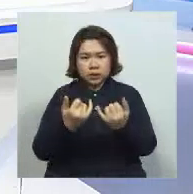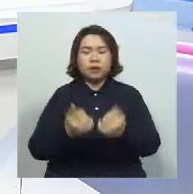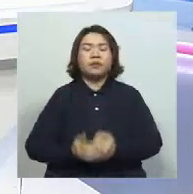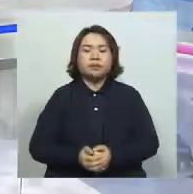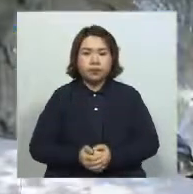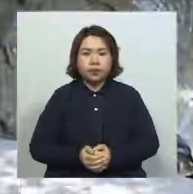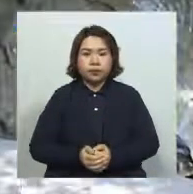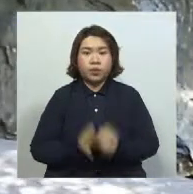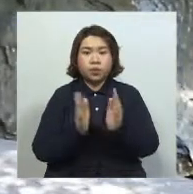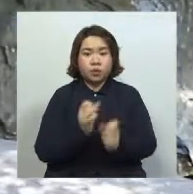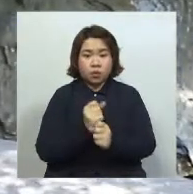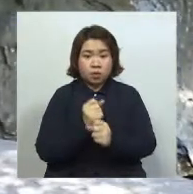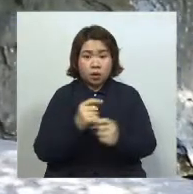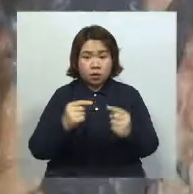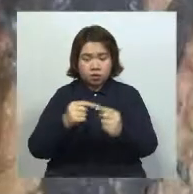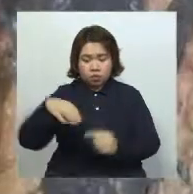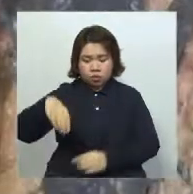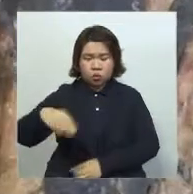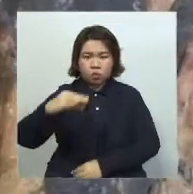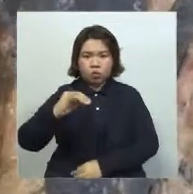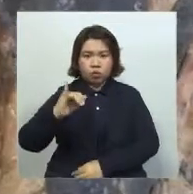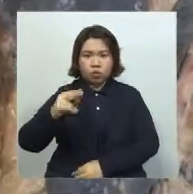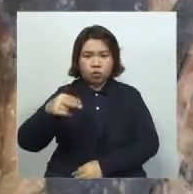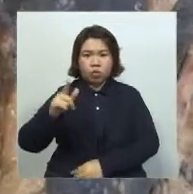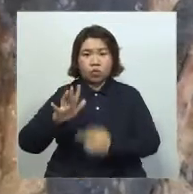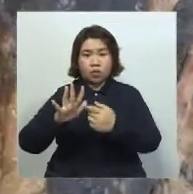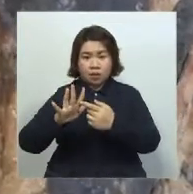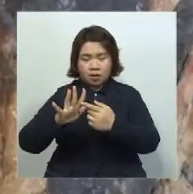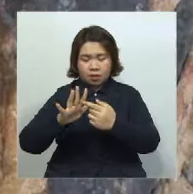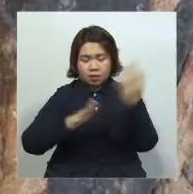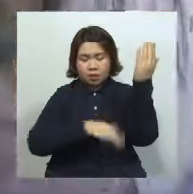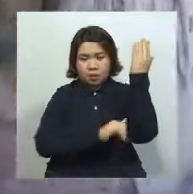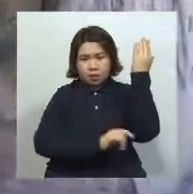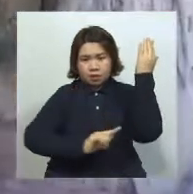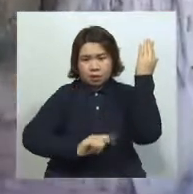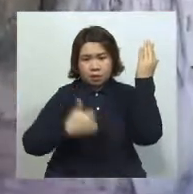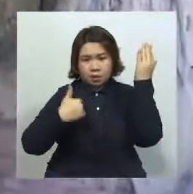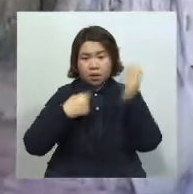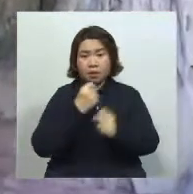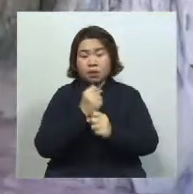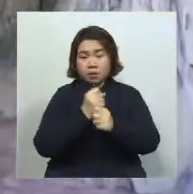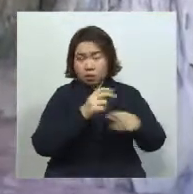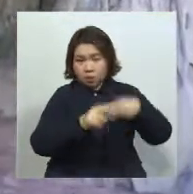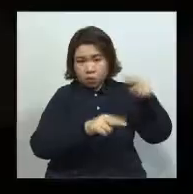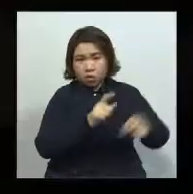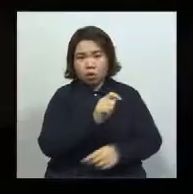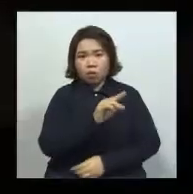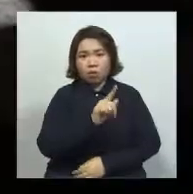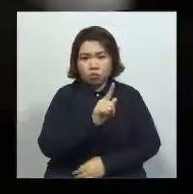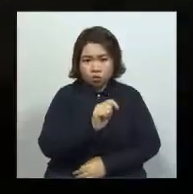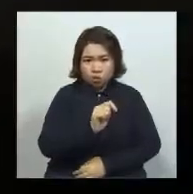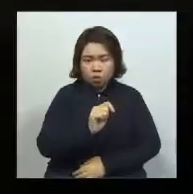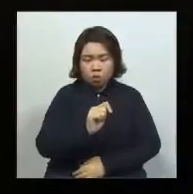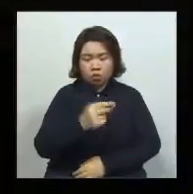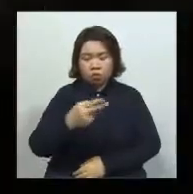โดยเจ้าหน้าที่จากสำนักงานโยธาธิการและผังเมืองจังหวัดยะลาที่ทำการปกครองจังหวัดยะลาองค์การบริหารส่วนตำบ